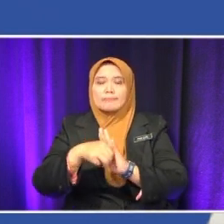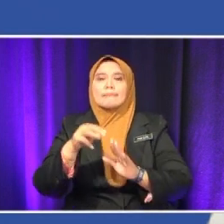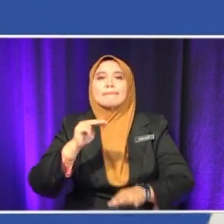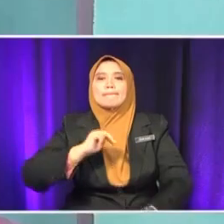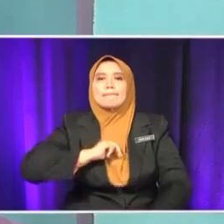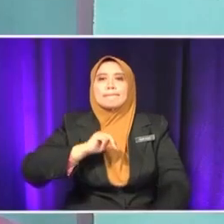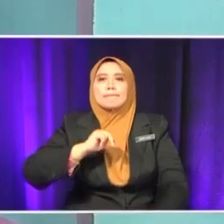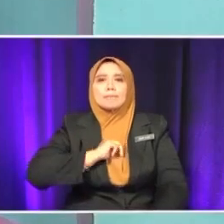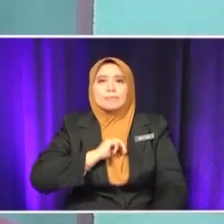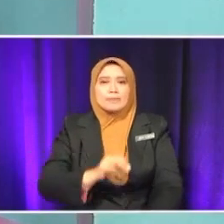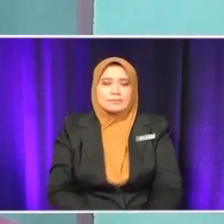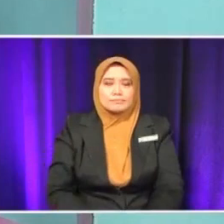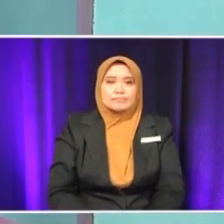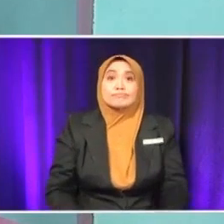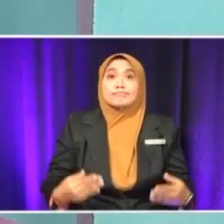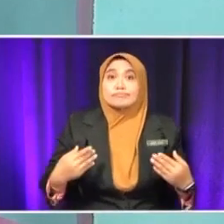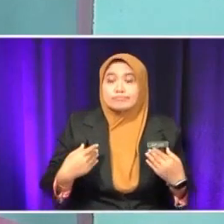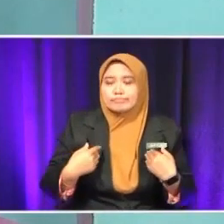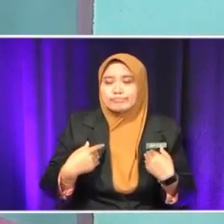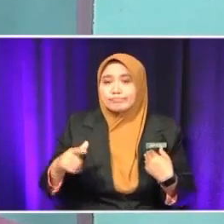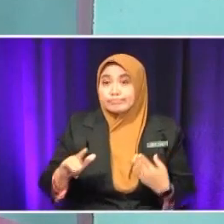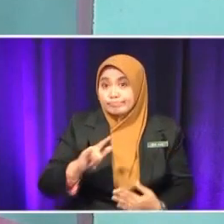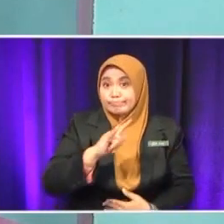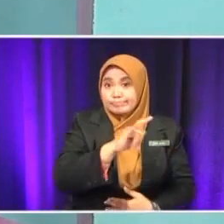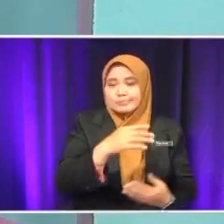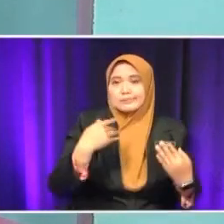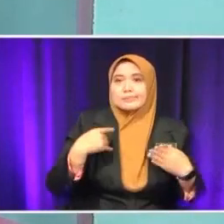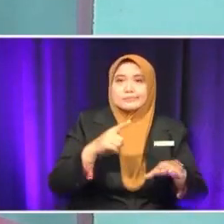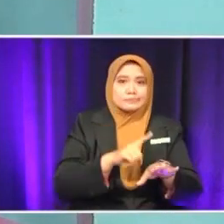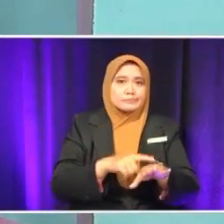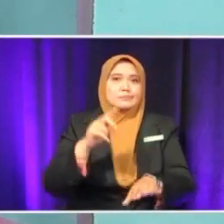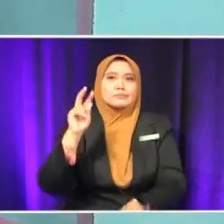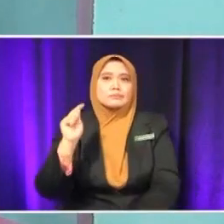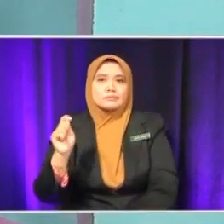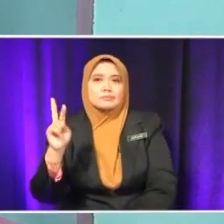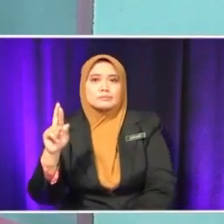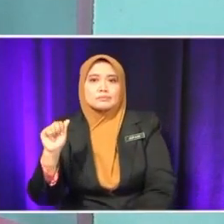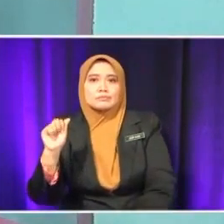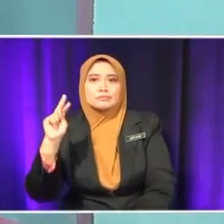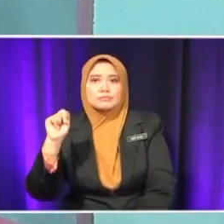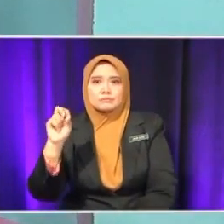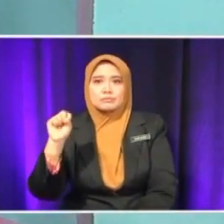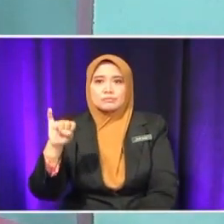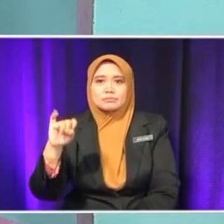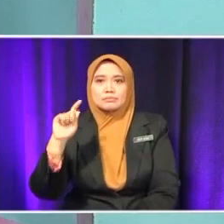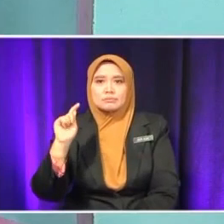di setengah lapangan terbang mempunyai masa-masa transit yang tertentu. Yeah. Okay.